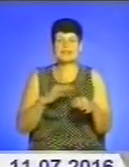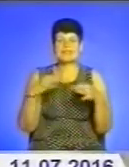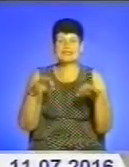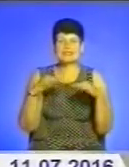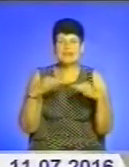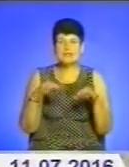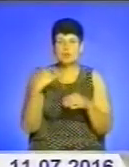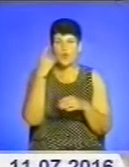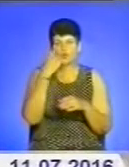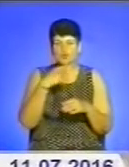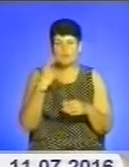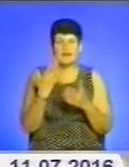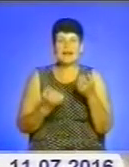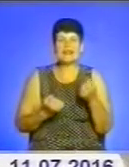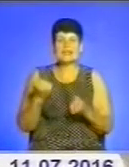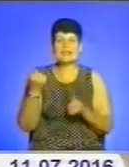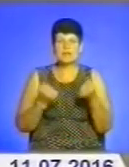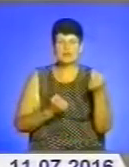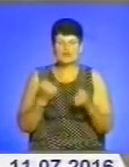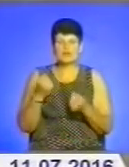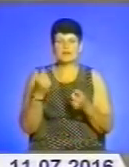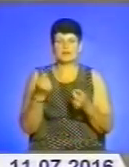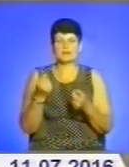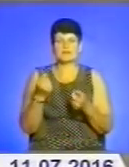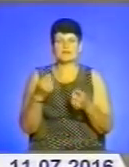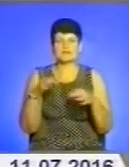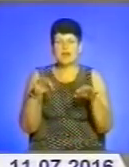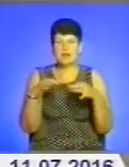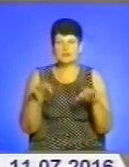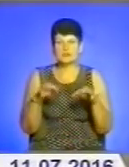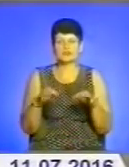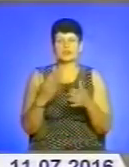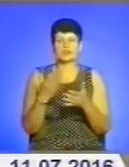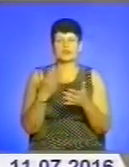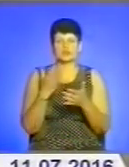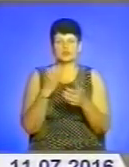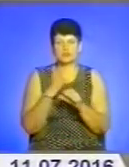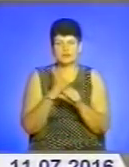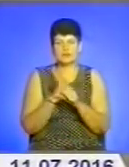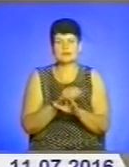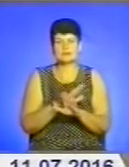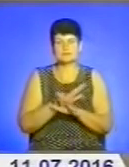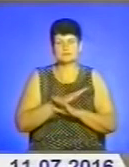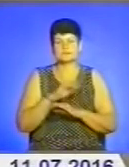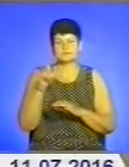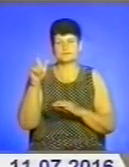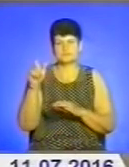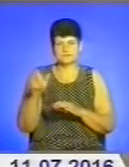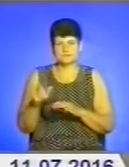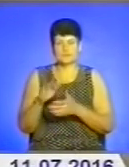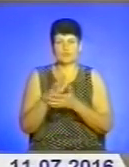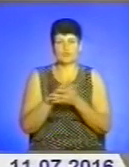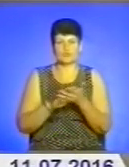особою, яка керує транспортним засобом, якщо вони спричинили смерть потерпілого або заподіяли тяжке тілесне ушкодження.